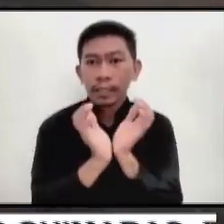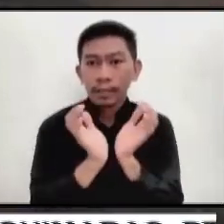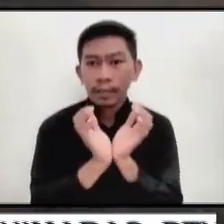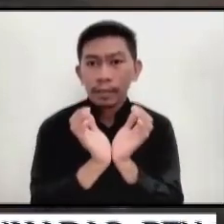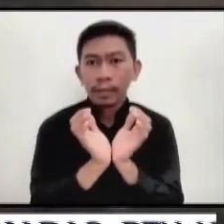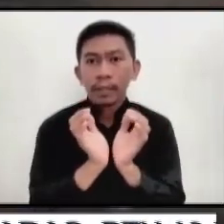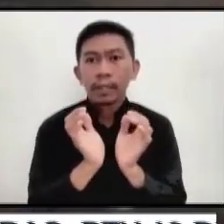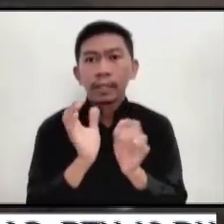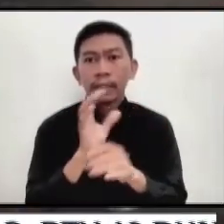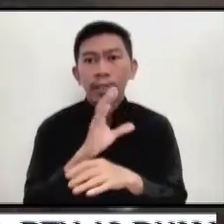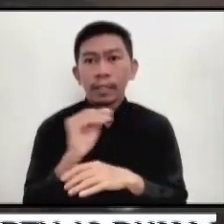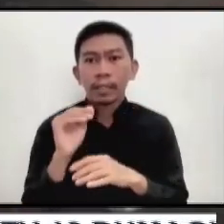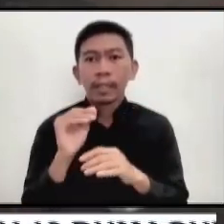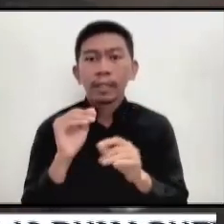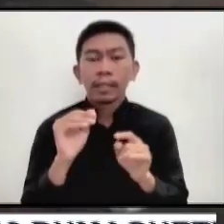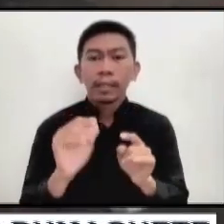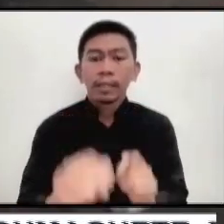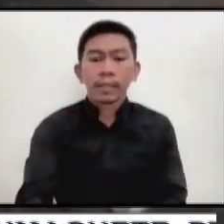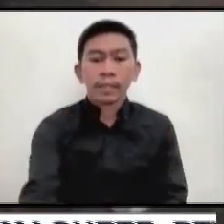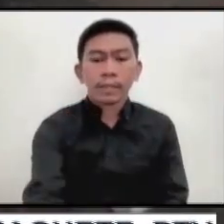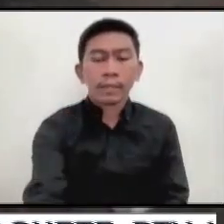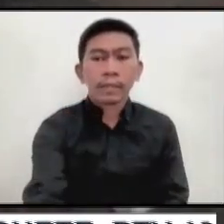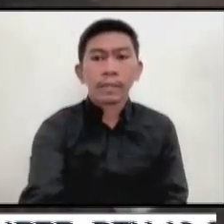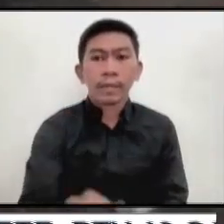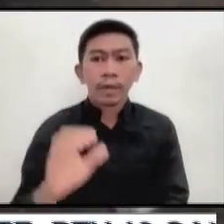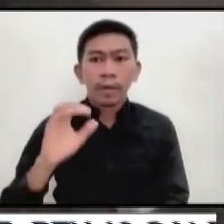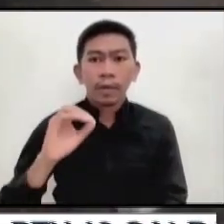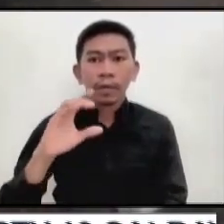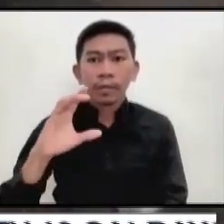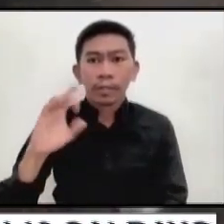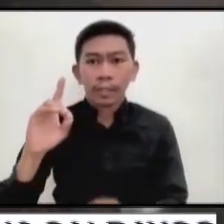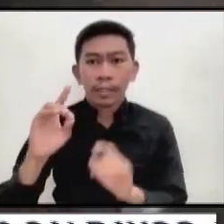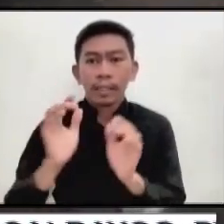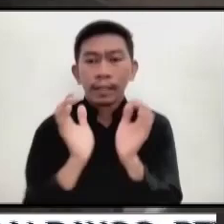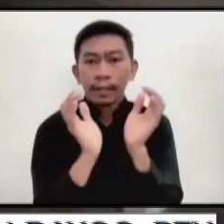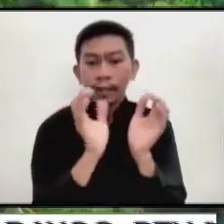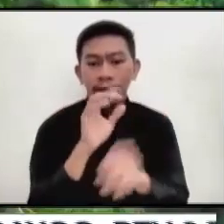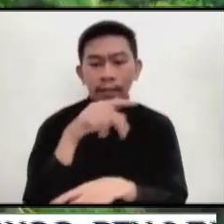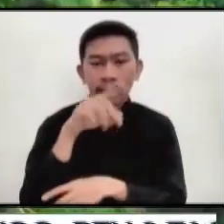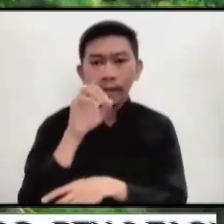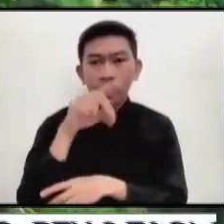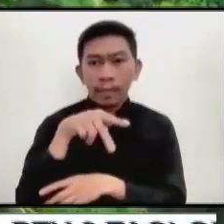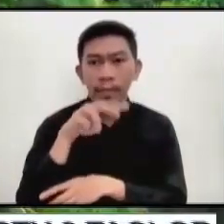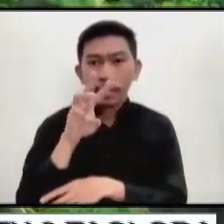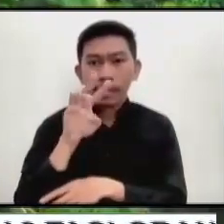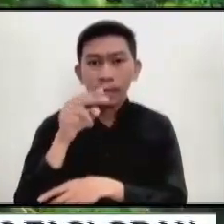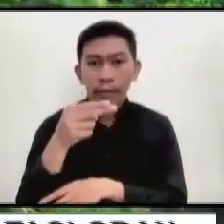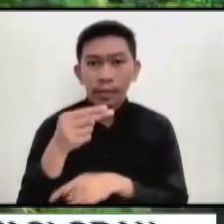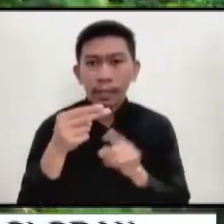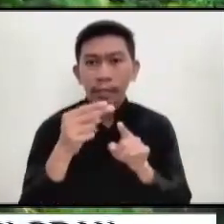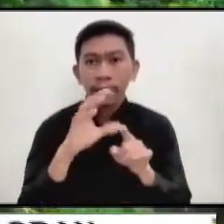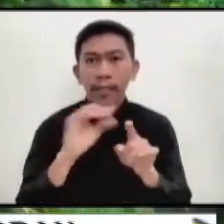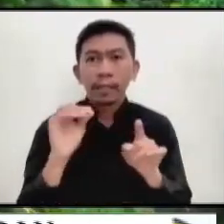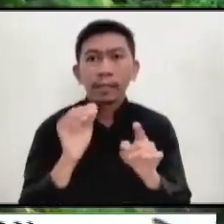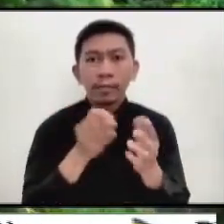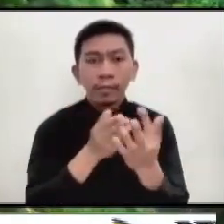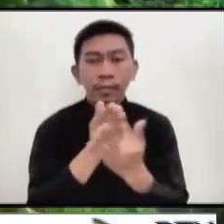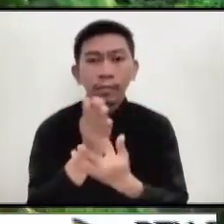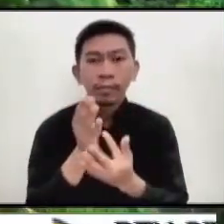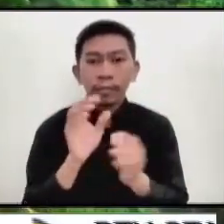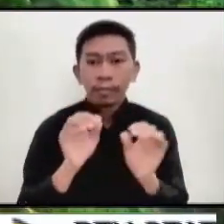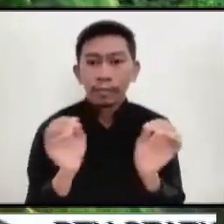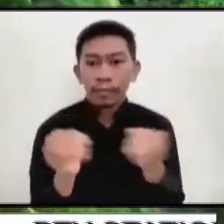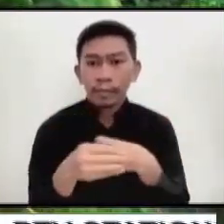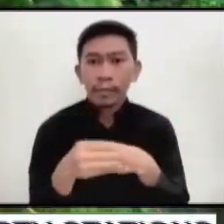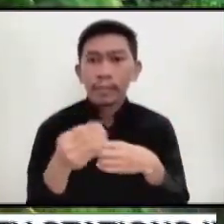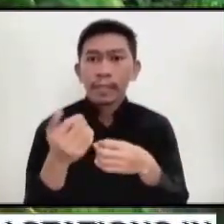DPD, sa DPWH, and of course sa Office of the President through the Office of Special Assistant to the